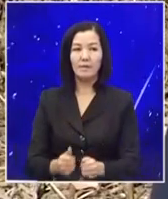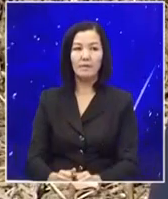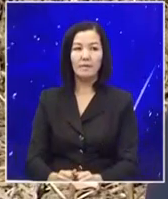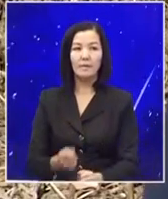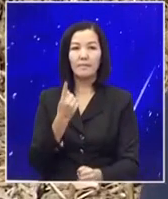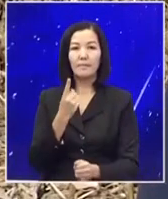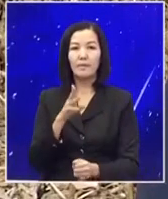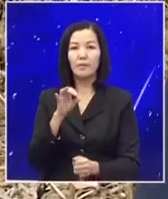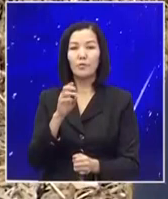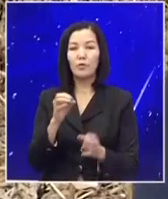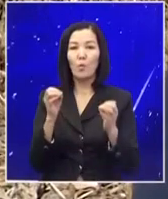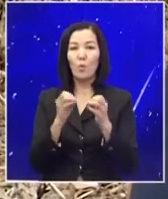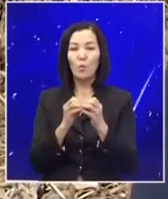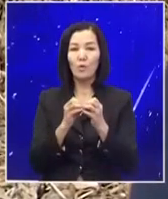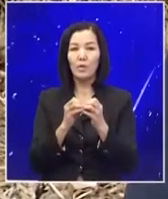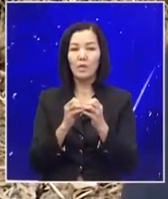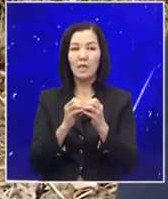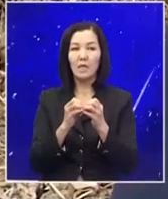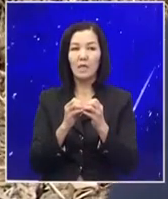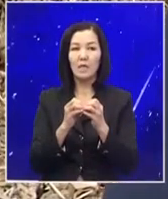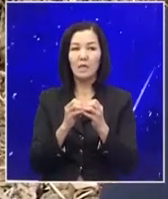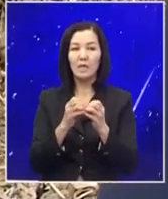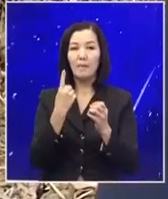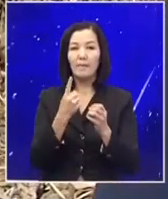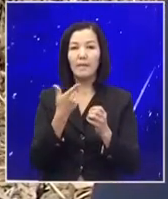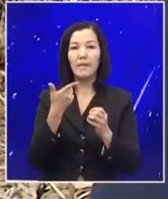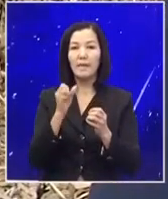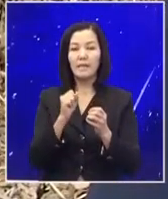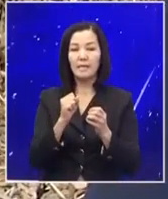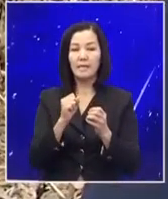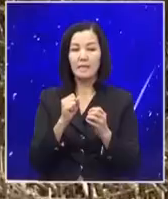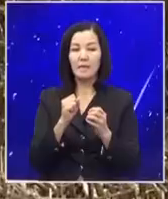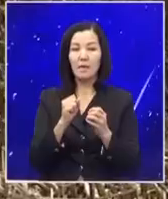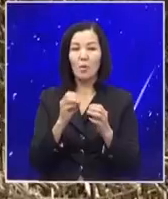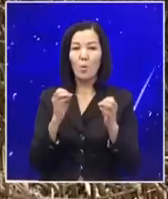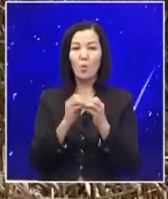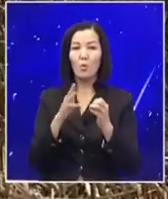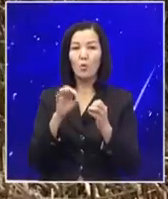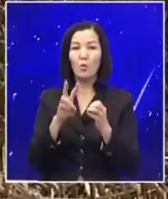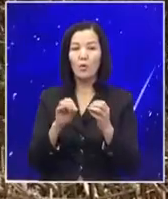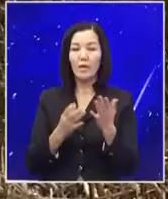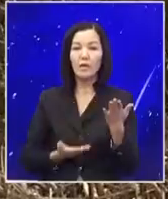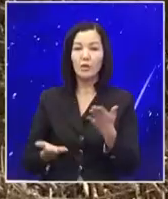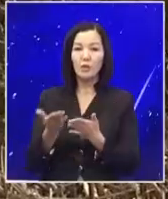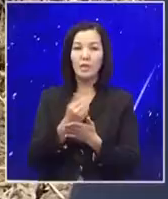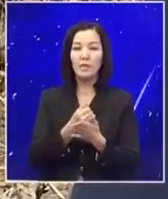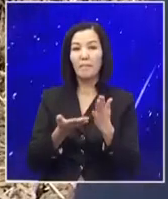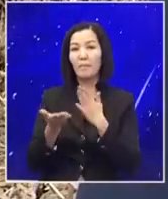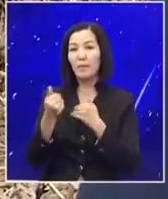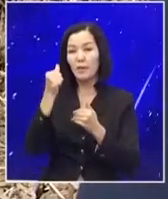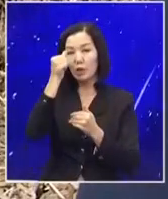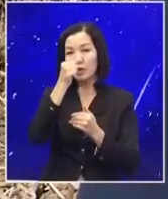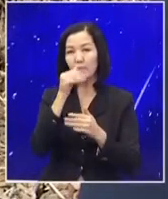Тоннасына 10 дана алып жатырмыз. 10. Бір гектарға 10 тоннадан алып жатырмыз. Былтырдан салыстырғанда енді жақсы.